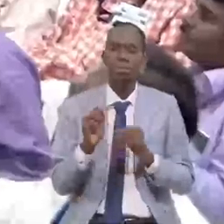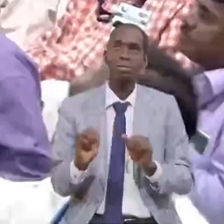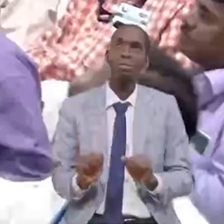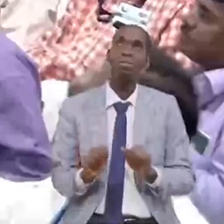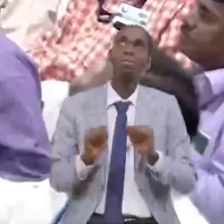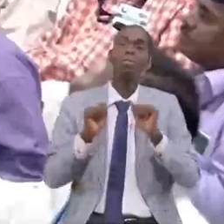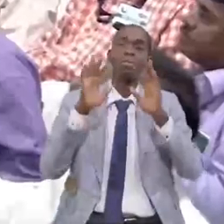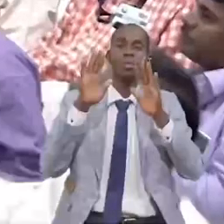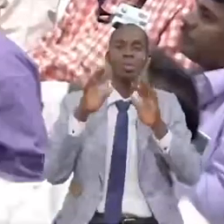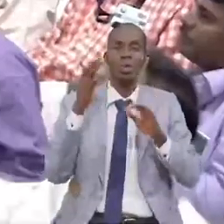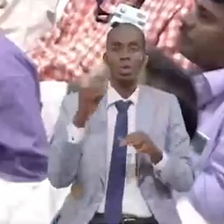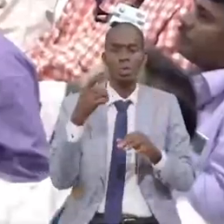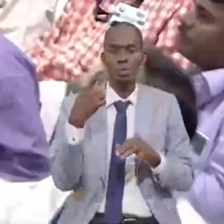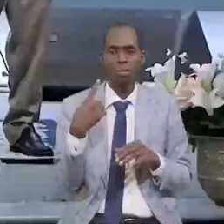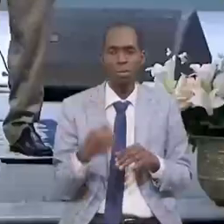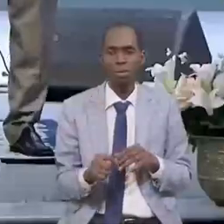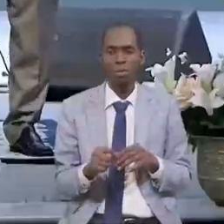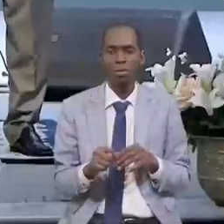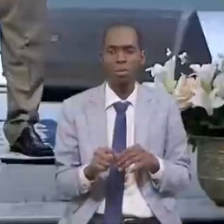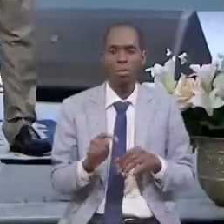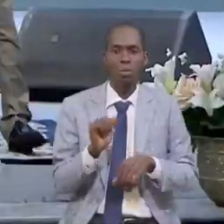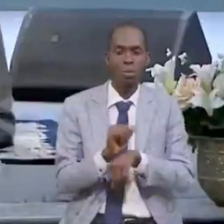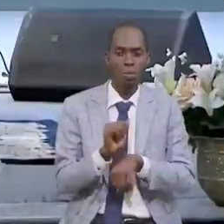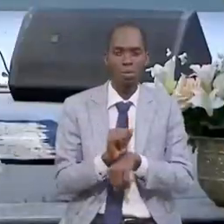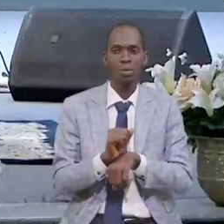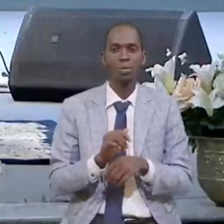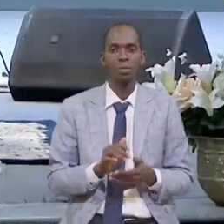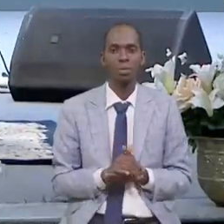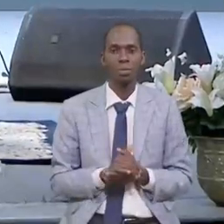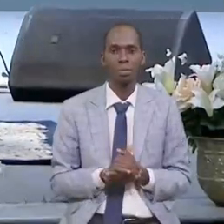La consécration des commissionnés.